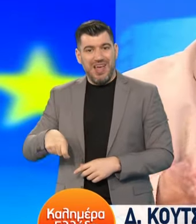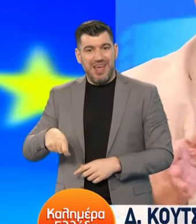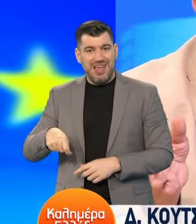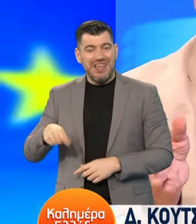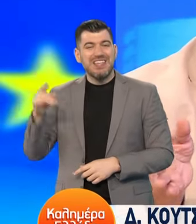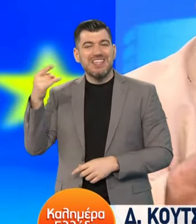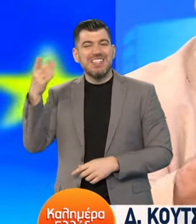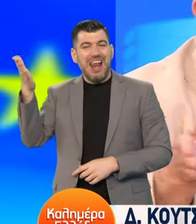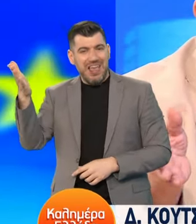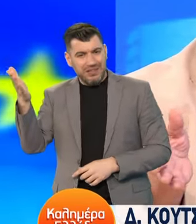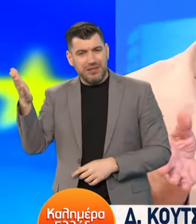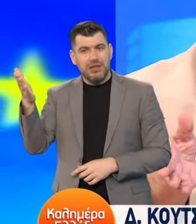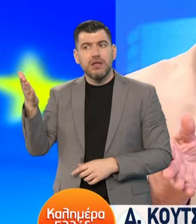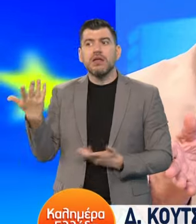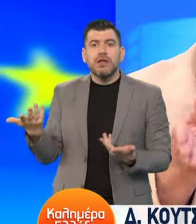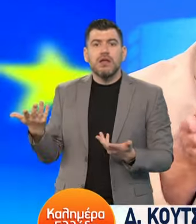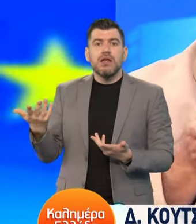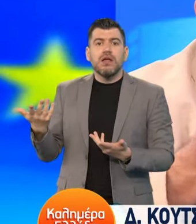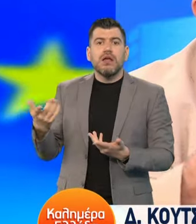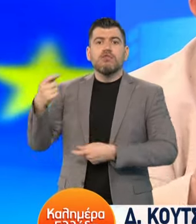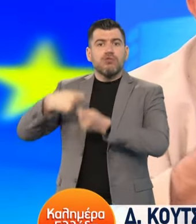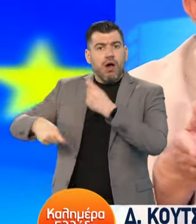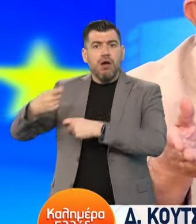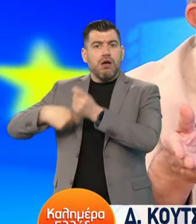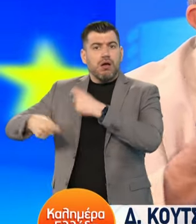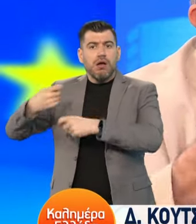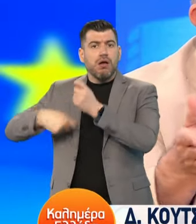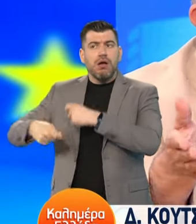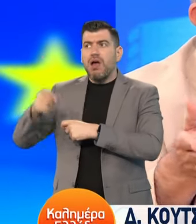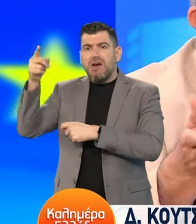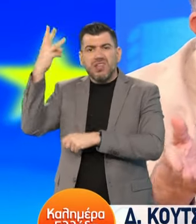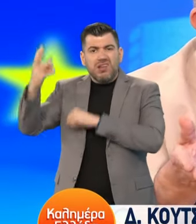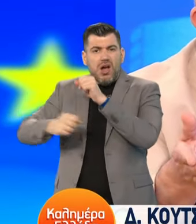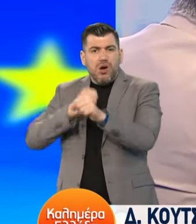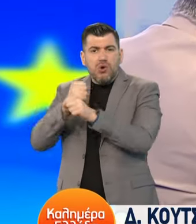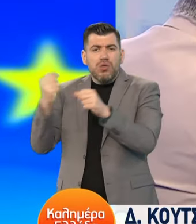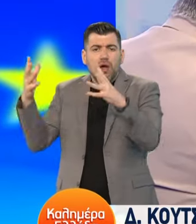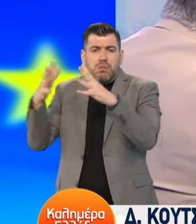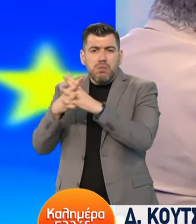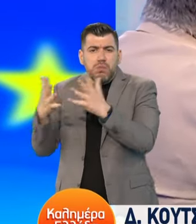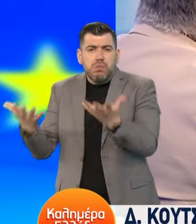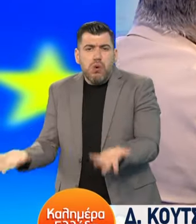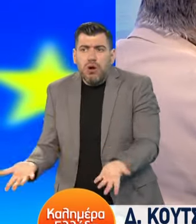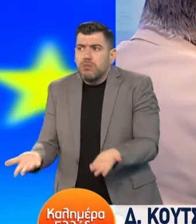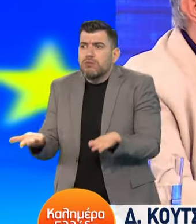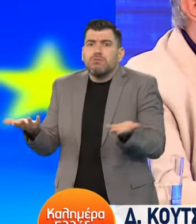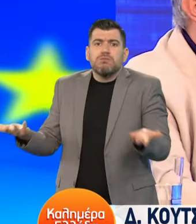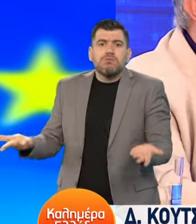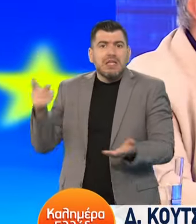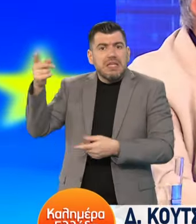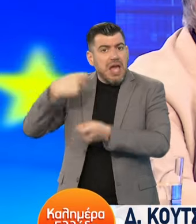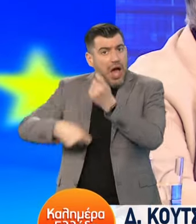πόλεμο. Είναι υποτίθεται 3 χρόνια τώρα πόλεμος εκεί. Και σκοτώνονται οι άνθρωποι του, οι πολίτες του. Και αγόρασε